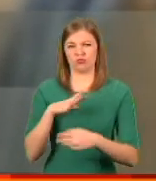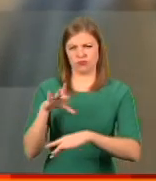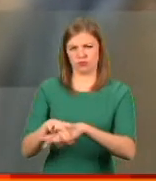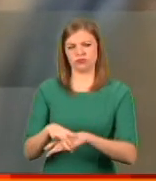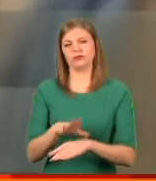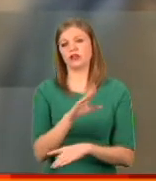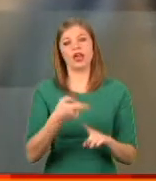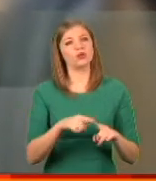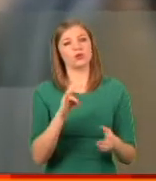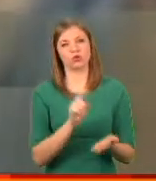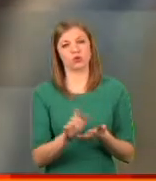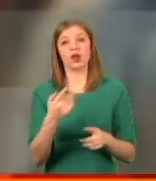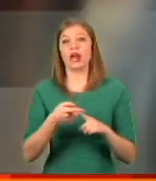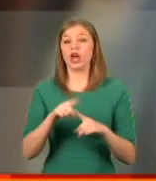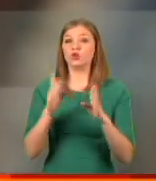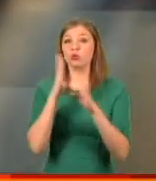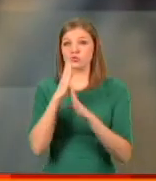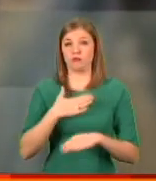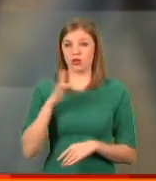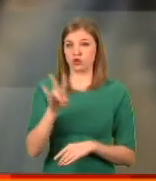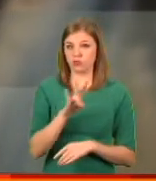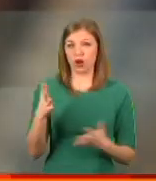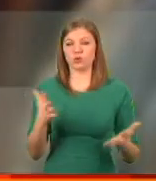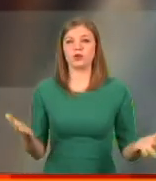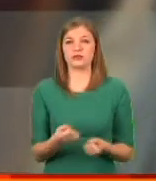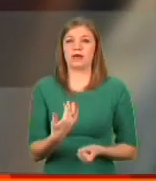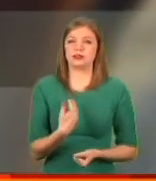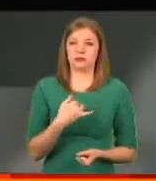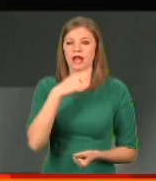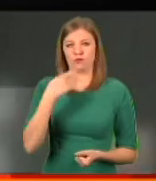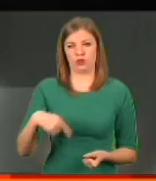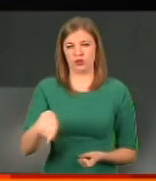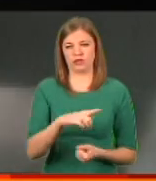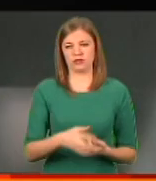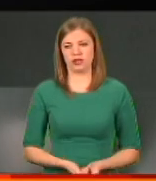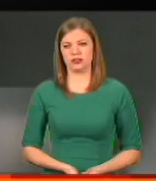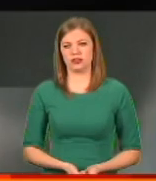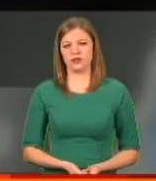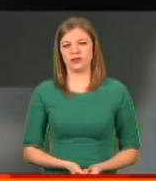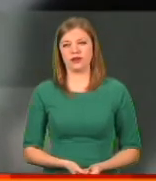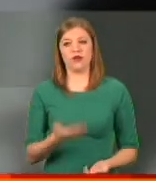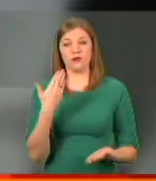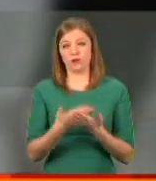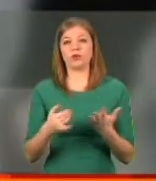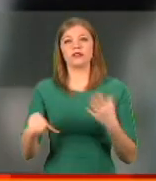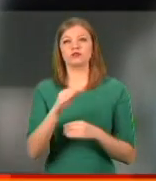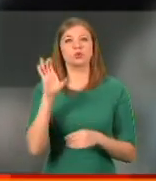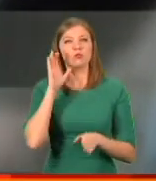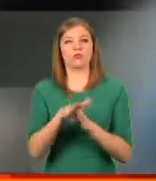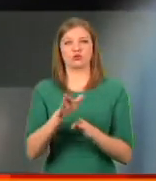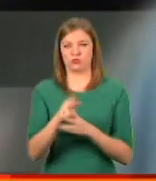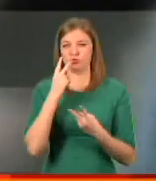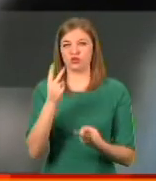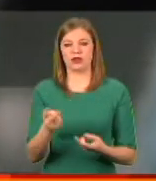зафиксировано. Это не должно быть. Потому что это судьба нашего батюшка, который спас меня и многих здесь. Вот и все послушание. Получается, что это как